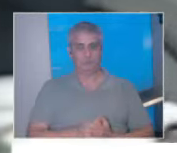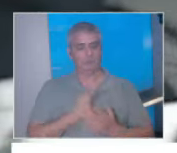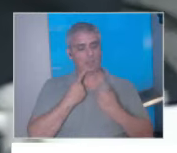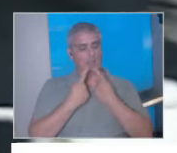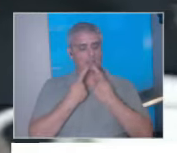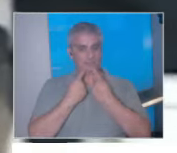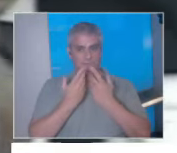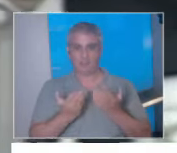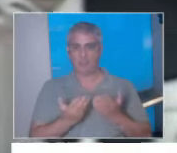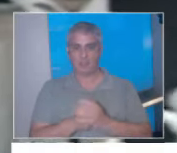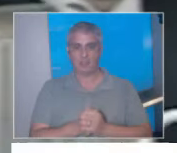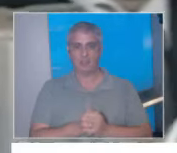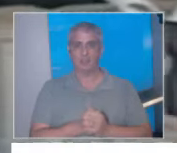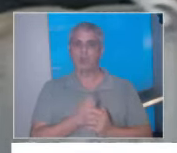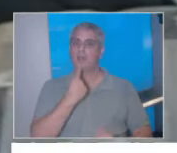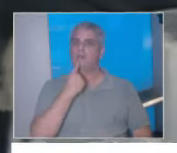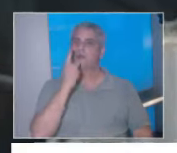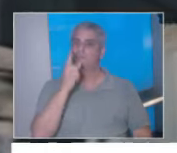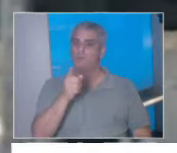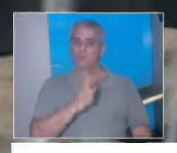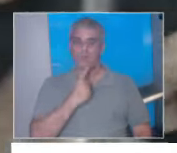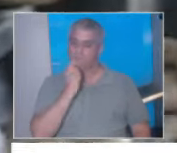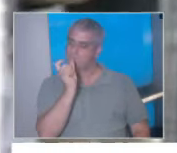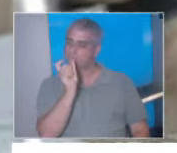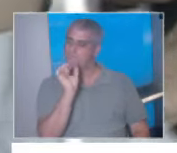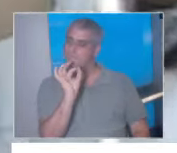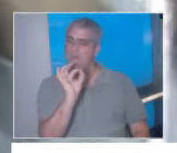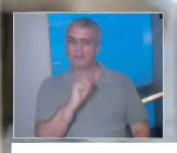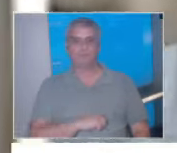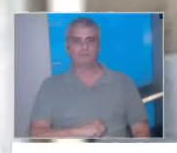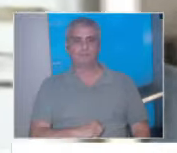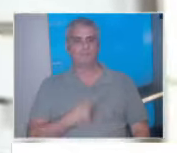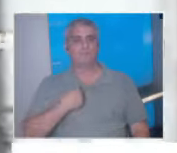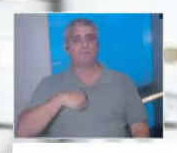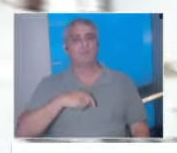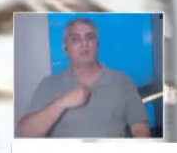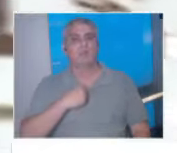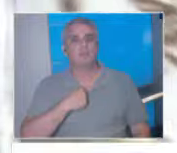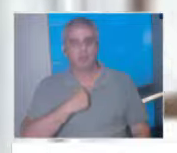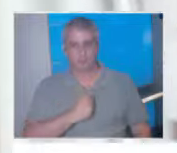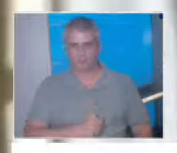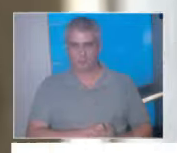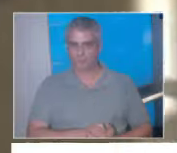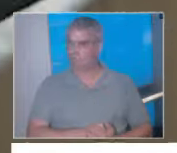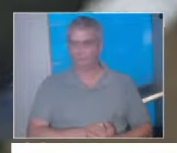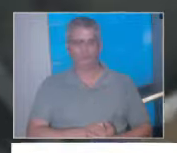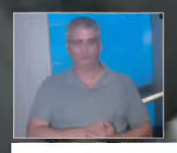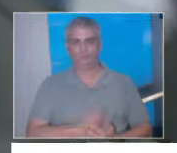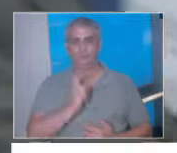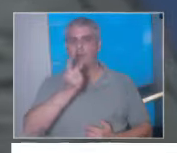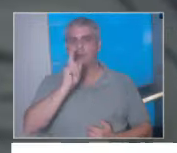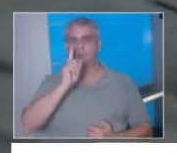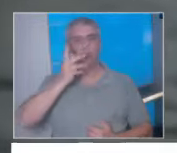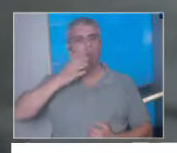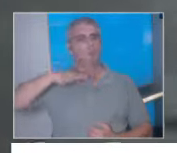לשיחה ואמרו לו באלה המילים, אנחנו לא נצביע